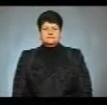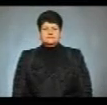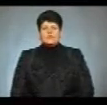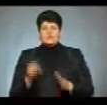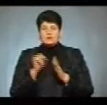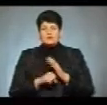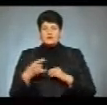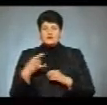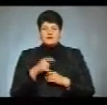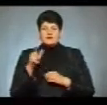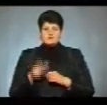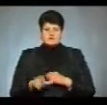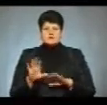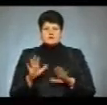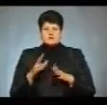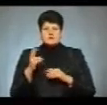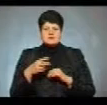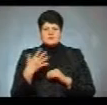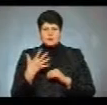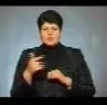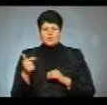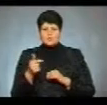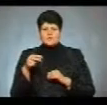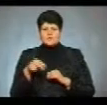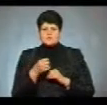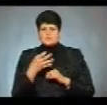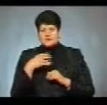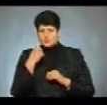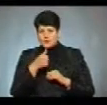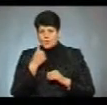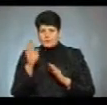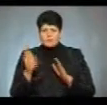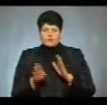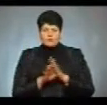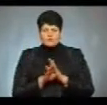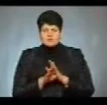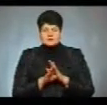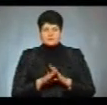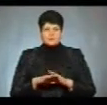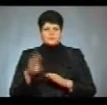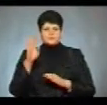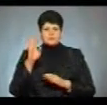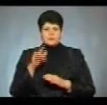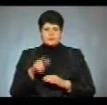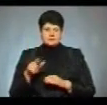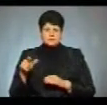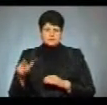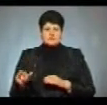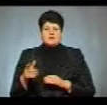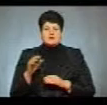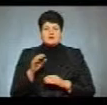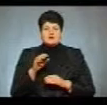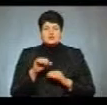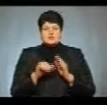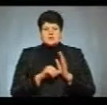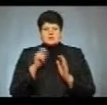Вбивство таксистки Євгенії Кордупель сталося 25 грудня 2015 року в Підволочиську. Підозрюваних у злочині 16-річного Олександра Дегтяра